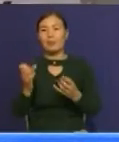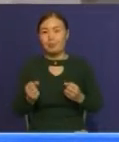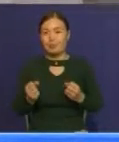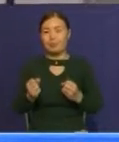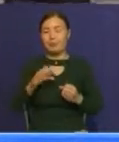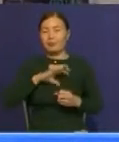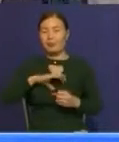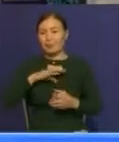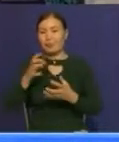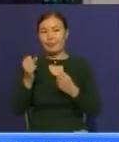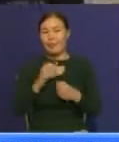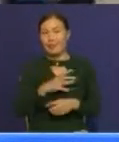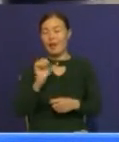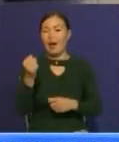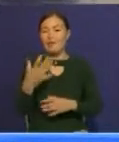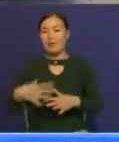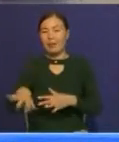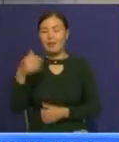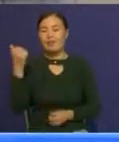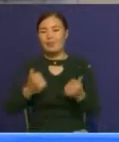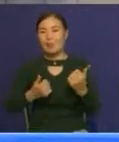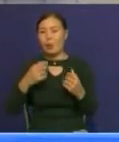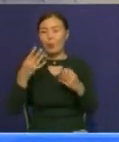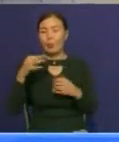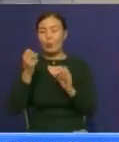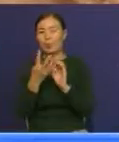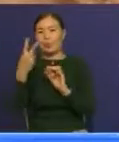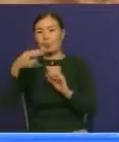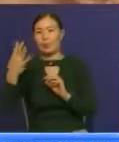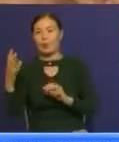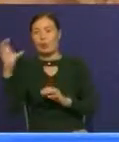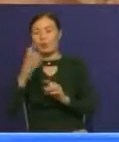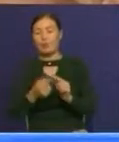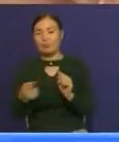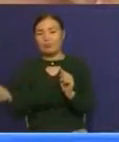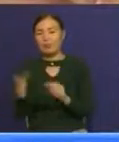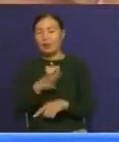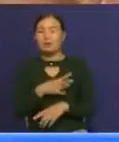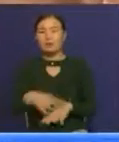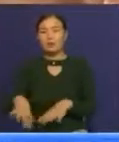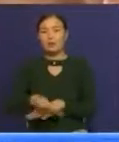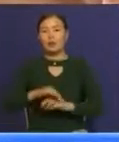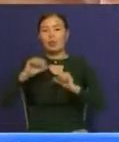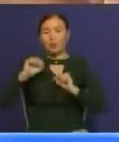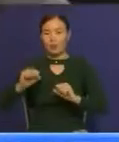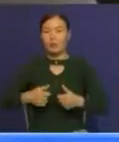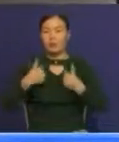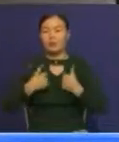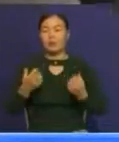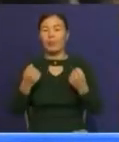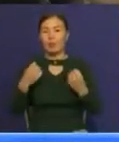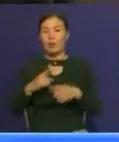ел қоржынына салды. Азия чемпионаты 14 мен 24-ші қыркүйек аралығында өтті. Ел намысын қорғаған